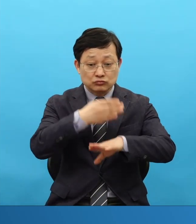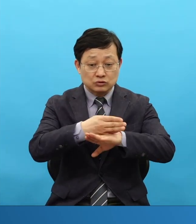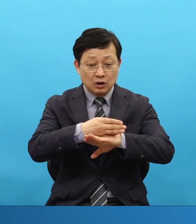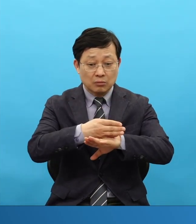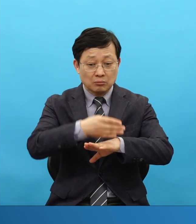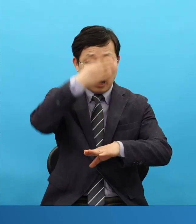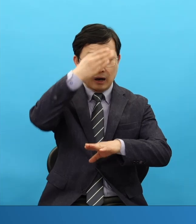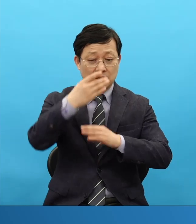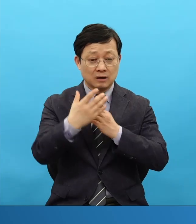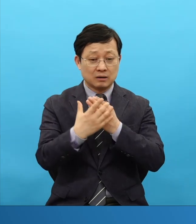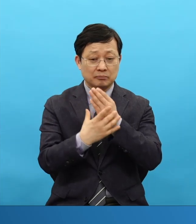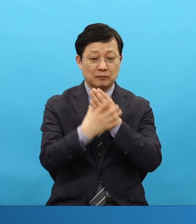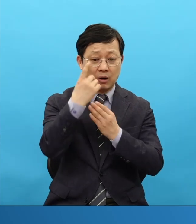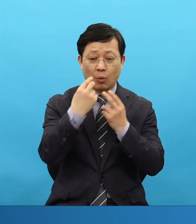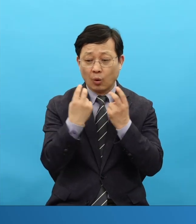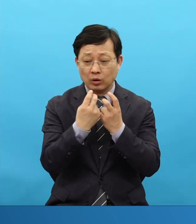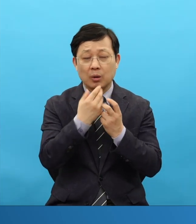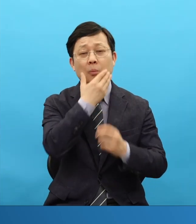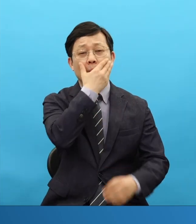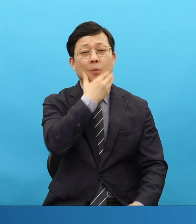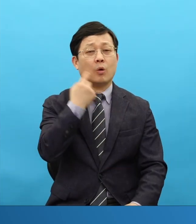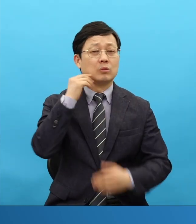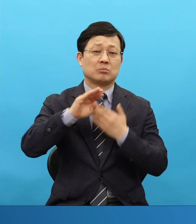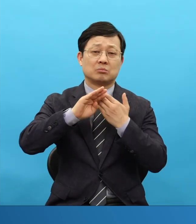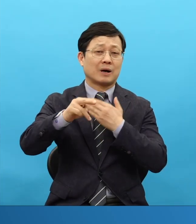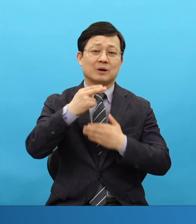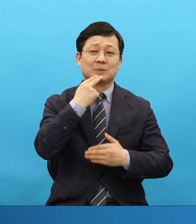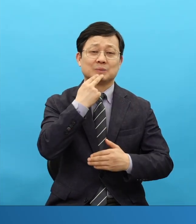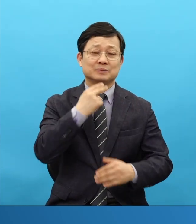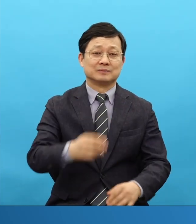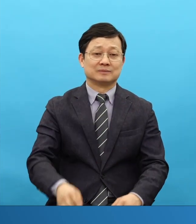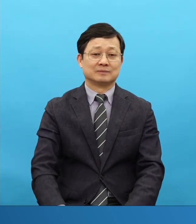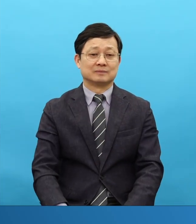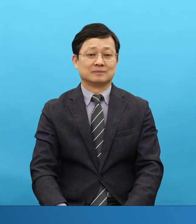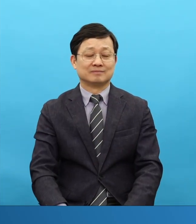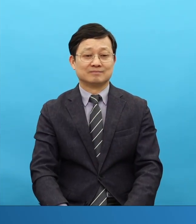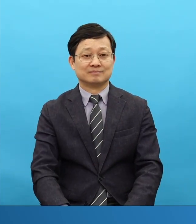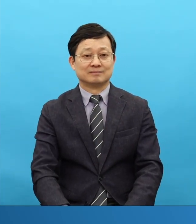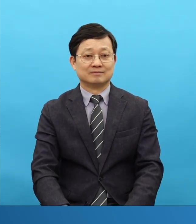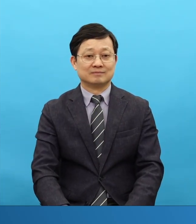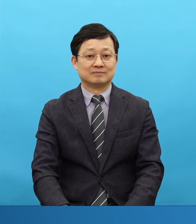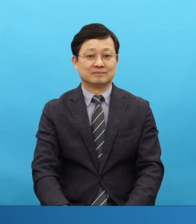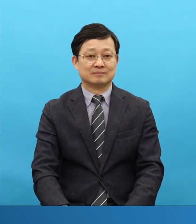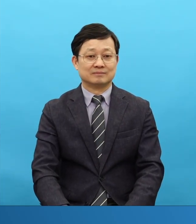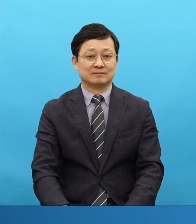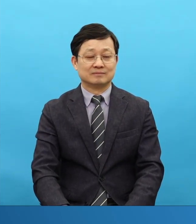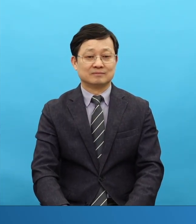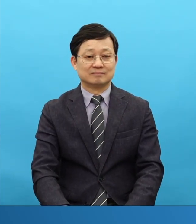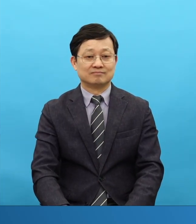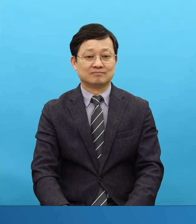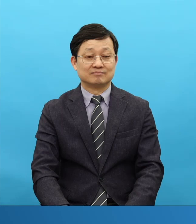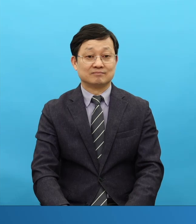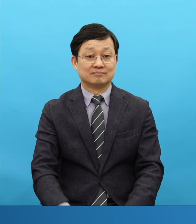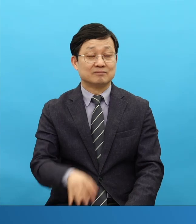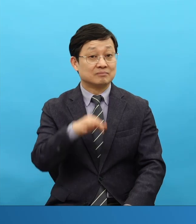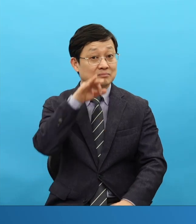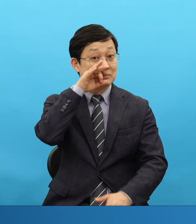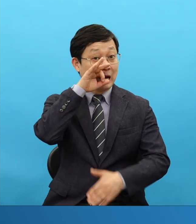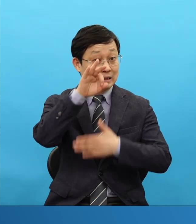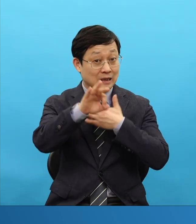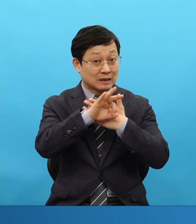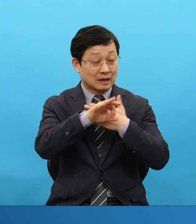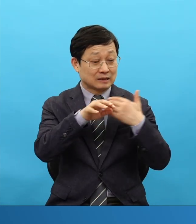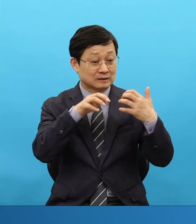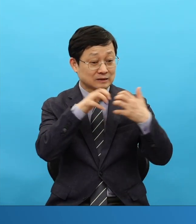오직 복음으로. How can we unify with North Korea? Only gospel. 만약에 아까 우리 목사님 말씀하신 대로 전쟁이 난다.